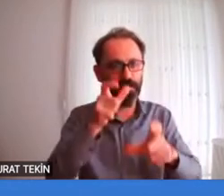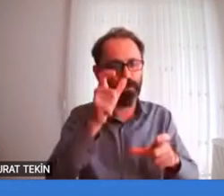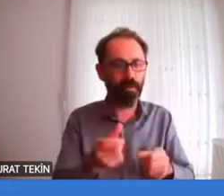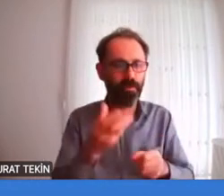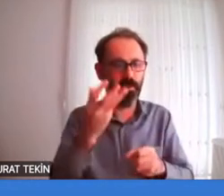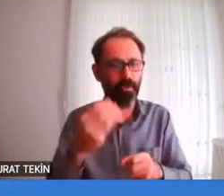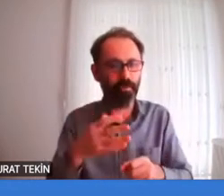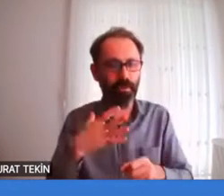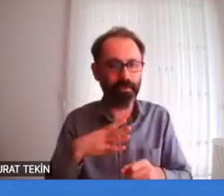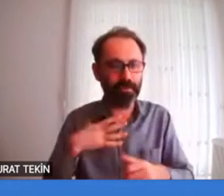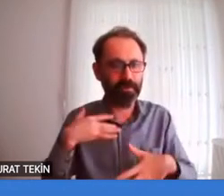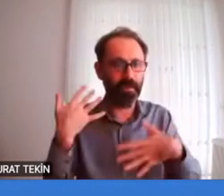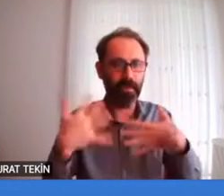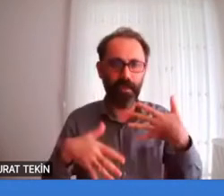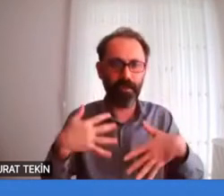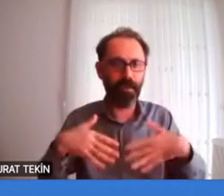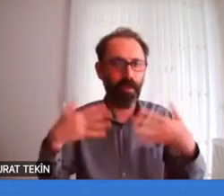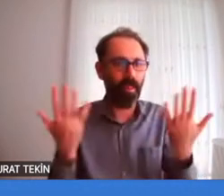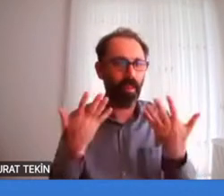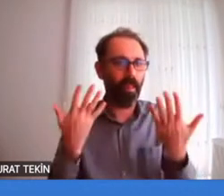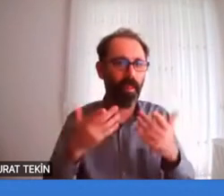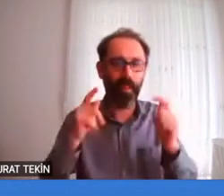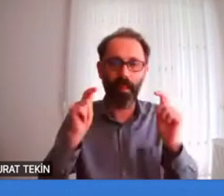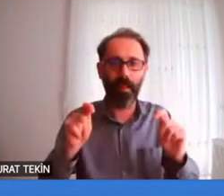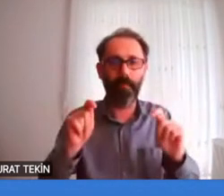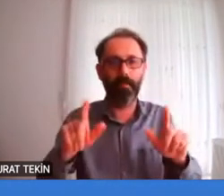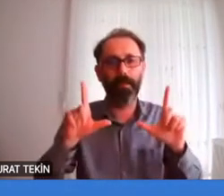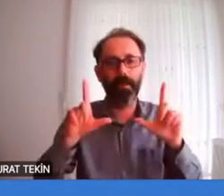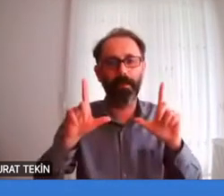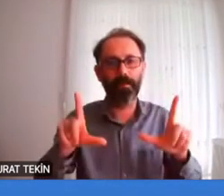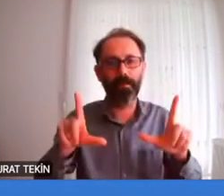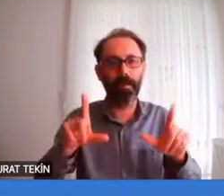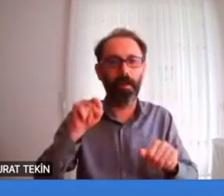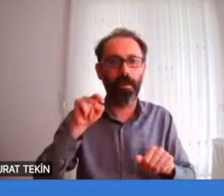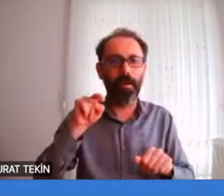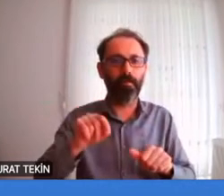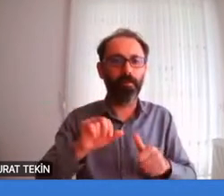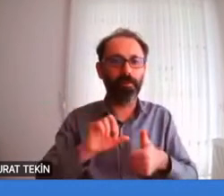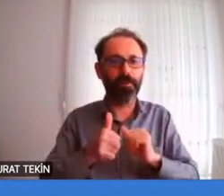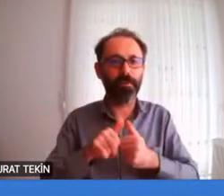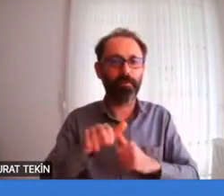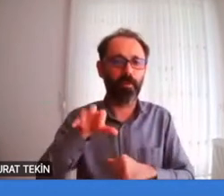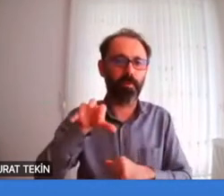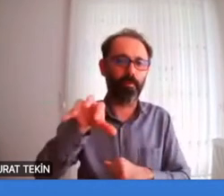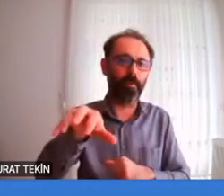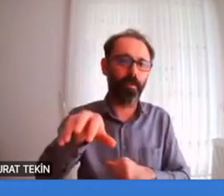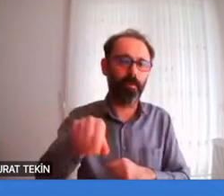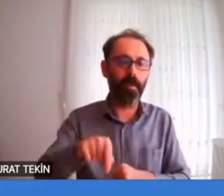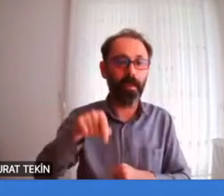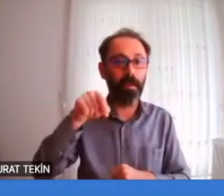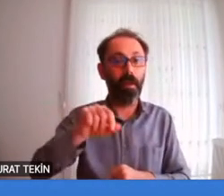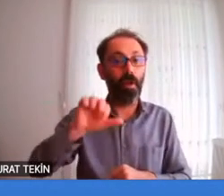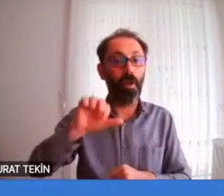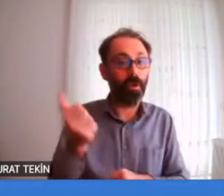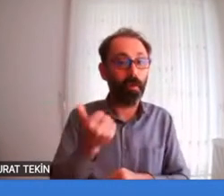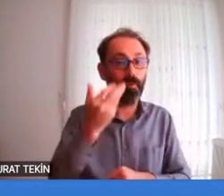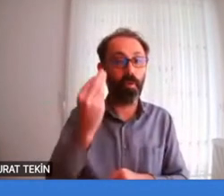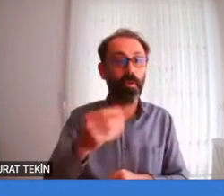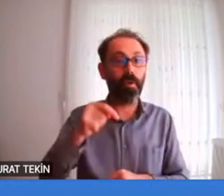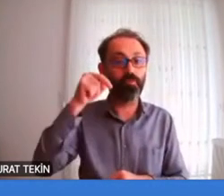Öncelikle bizden sonra gelenler için şunu söylemek istiyorum, bu branşla alakalı da. Gerçekten bu sporu severek